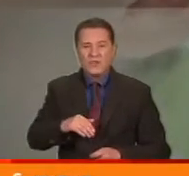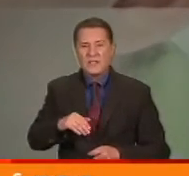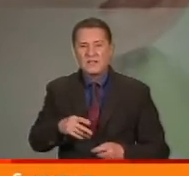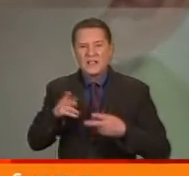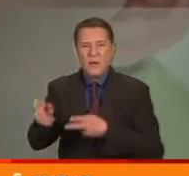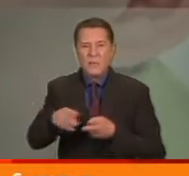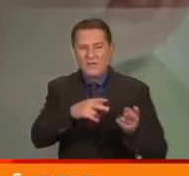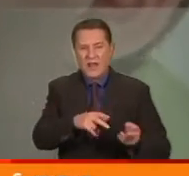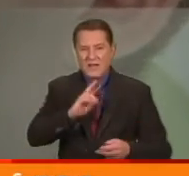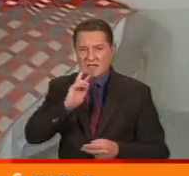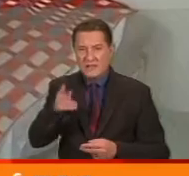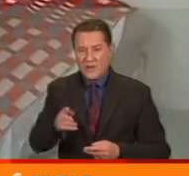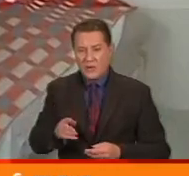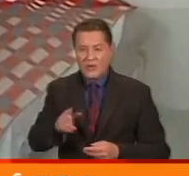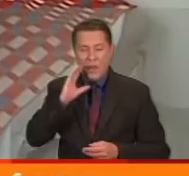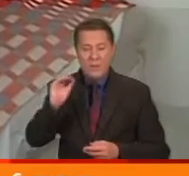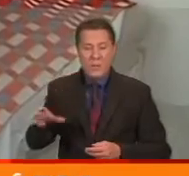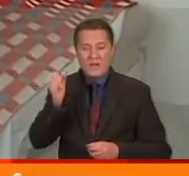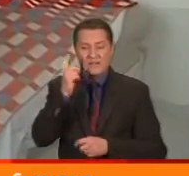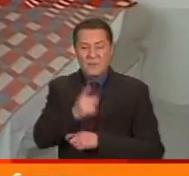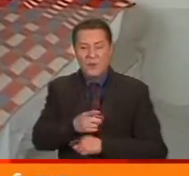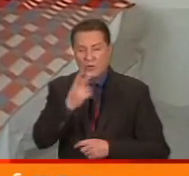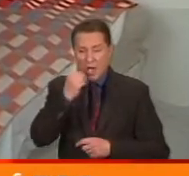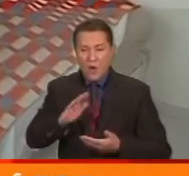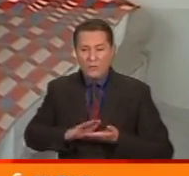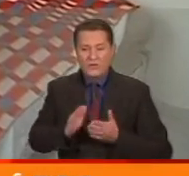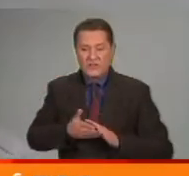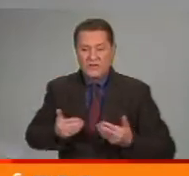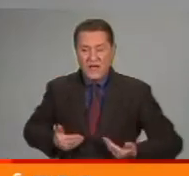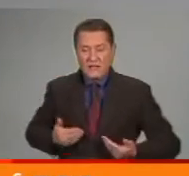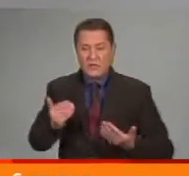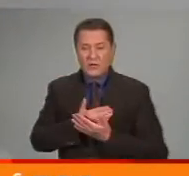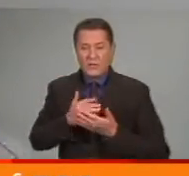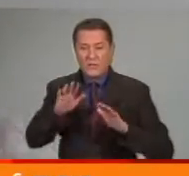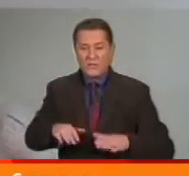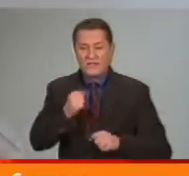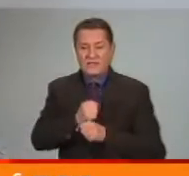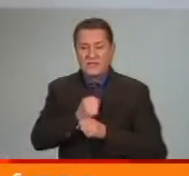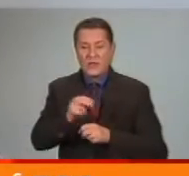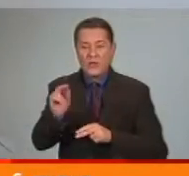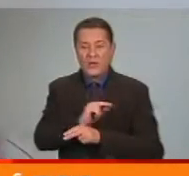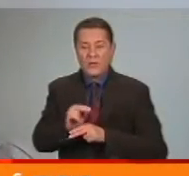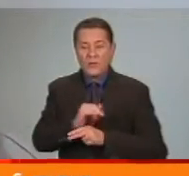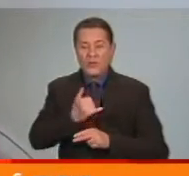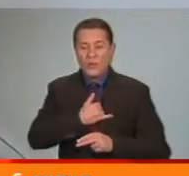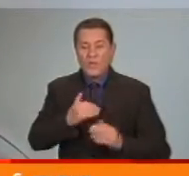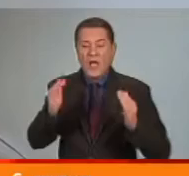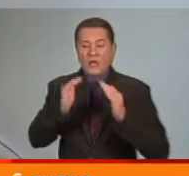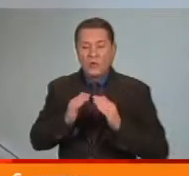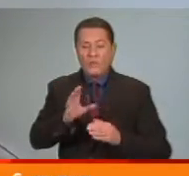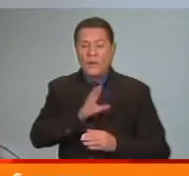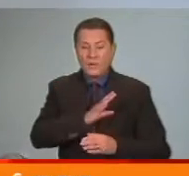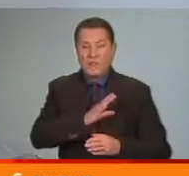ці 2 роки. Тож, попри заборони, обживатиметься на новому місці. Я зроблю тут ремонт. У мене вдома була уютна квартира, і тут